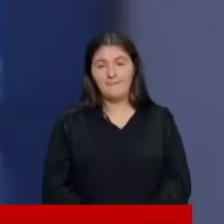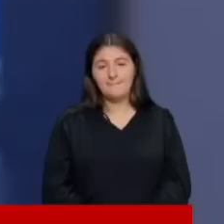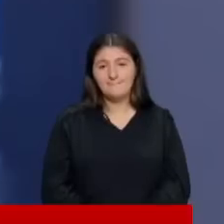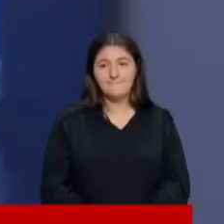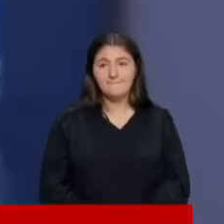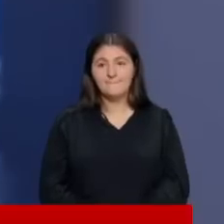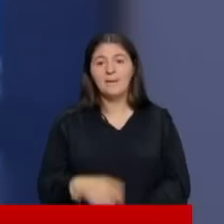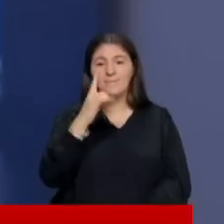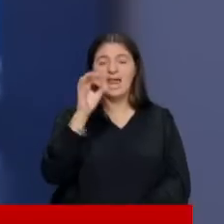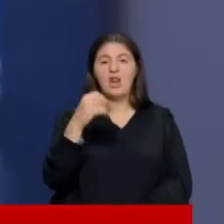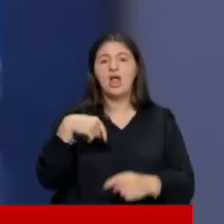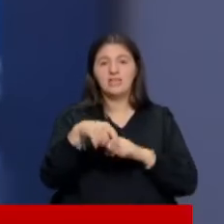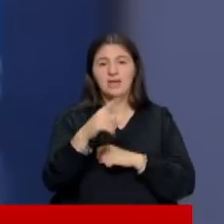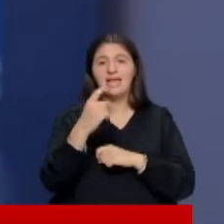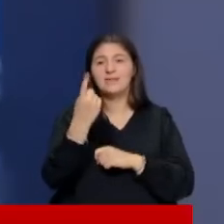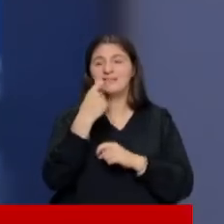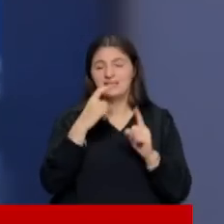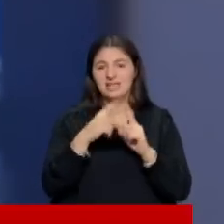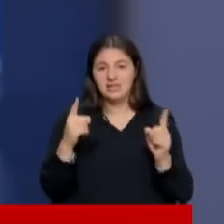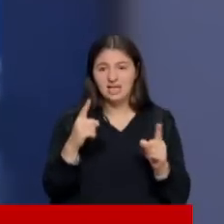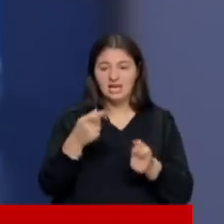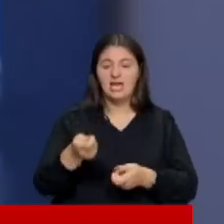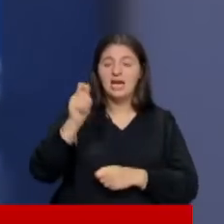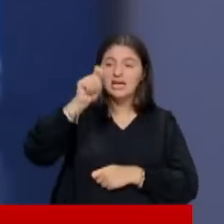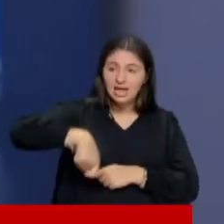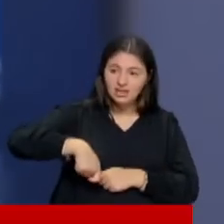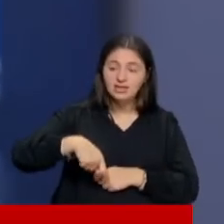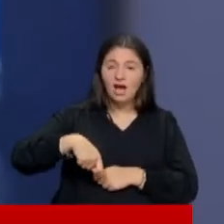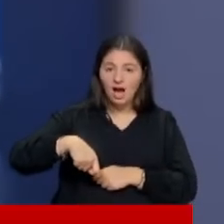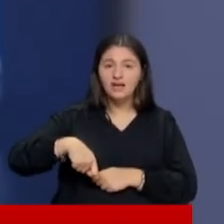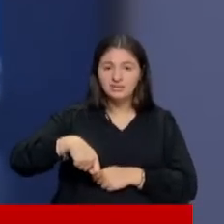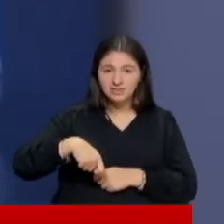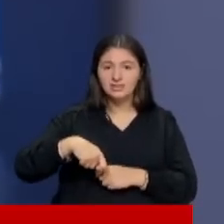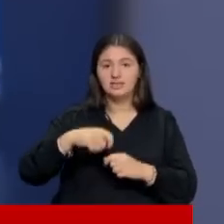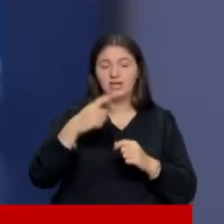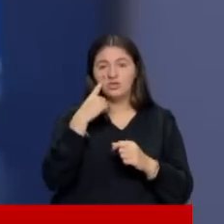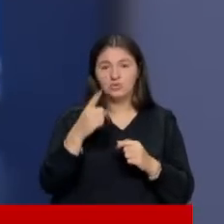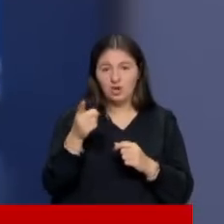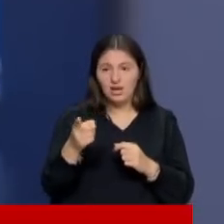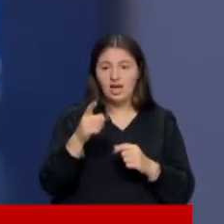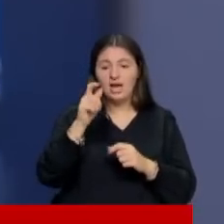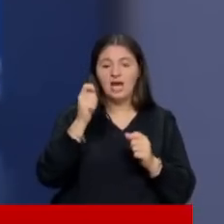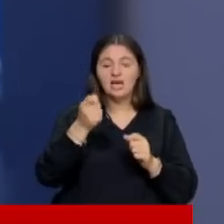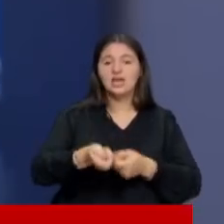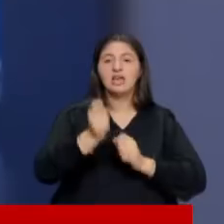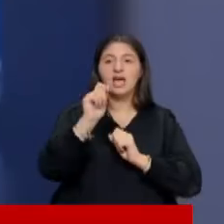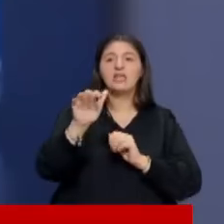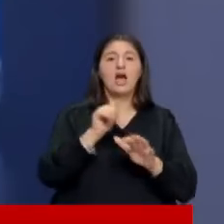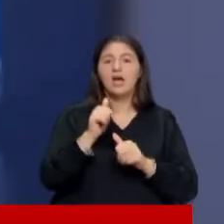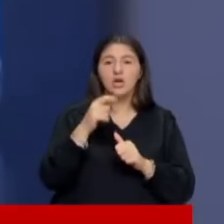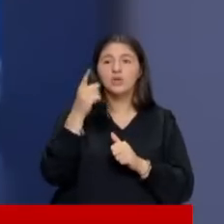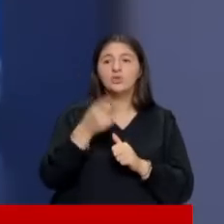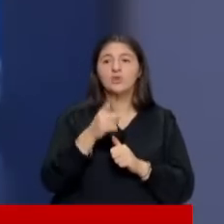1 Eylül itibariyle yıl Kredi kartı üzerinden kredi hacmi